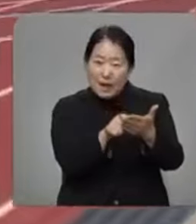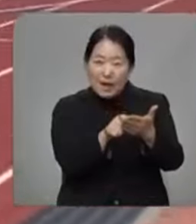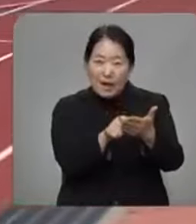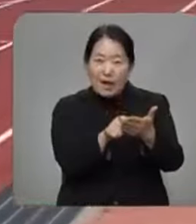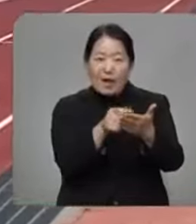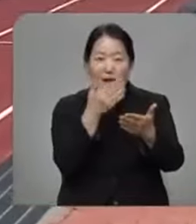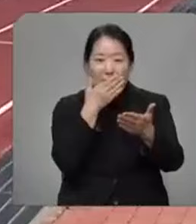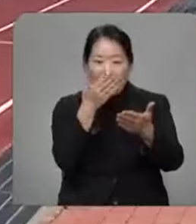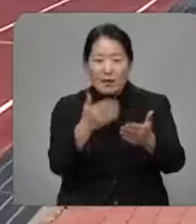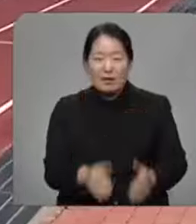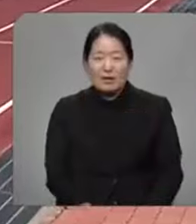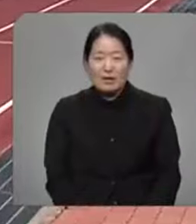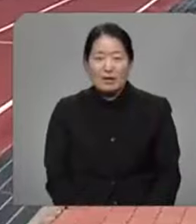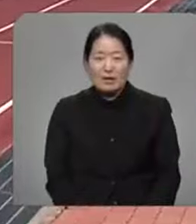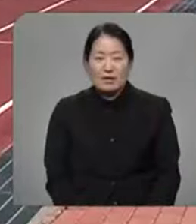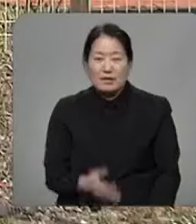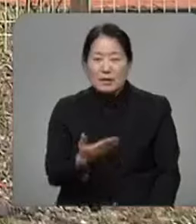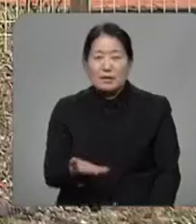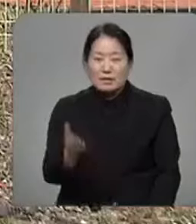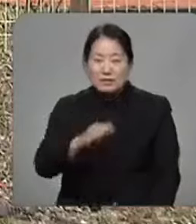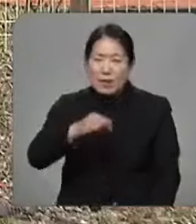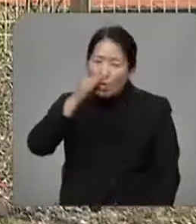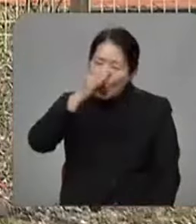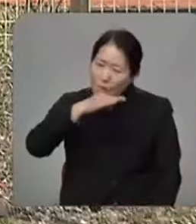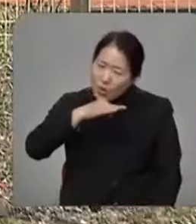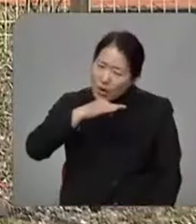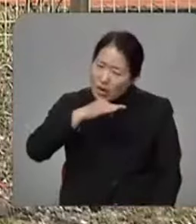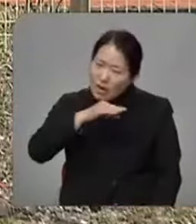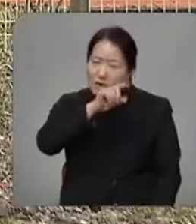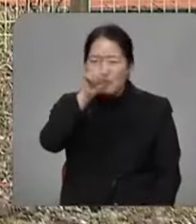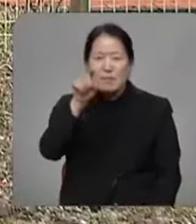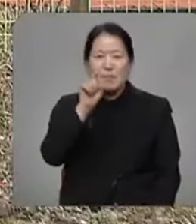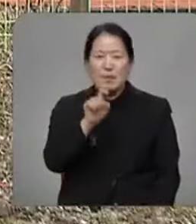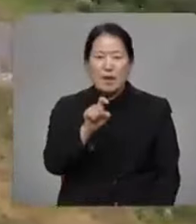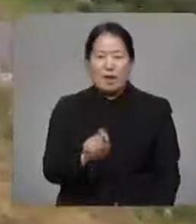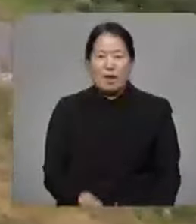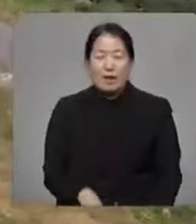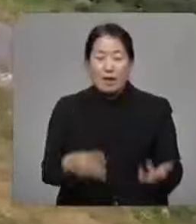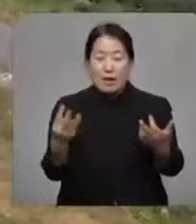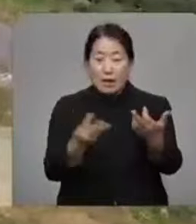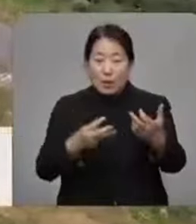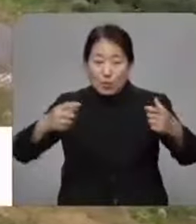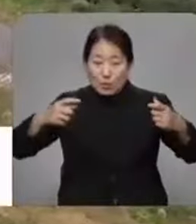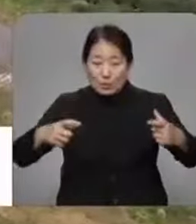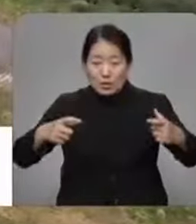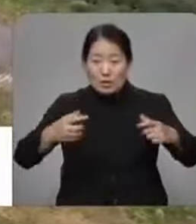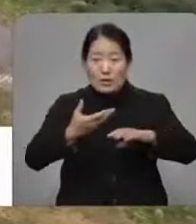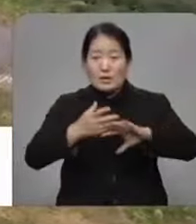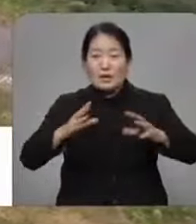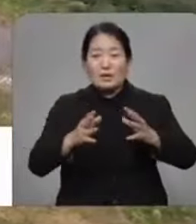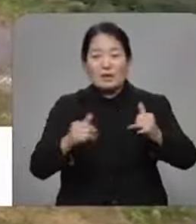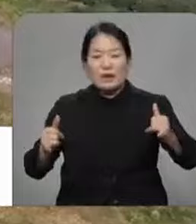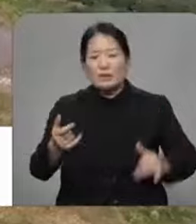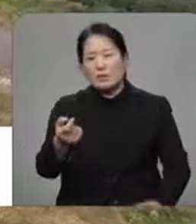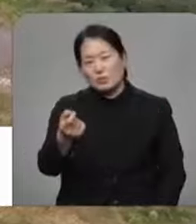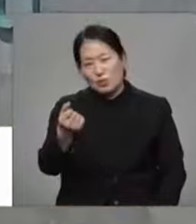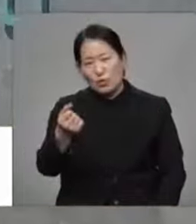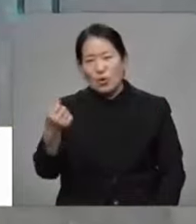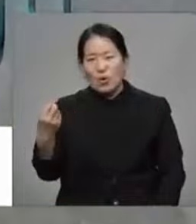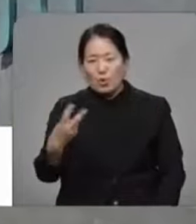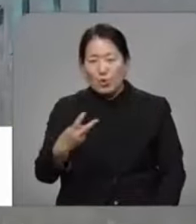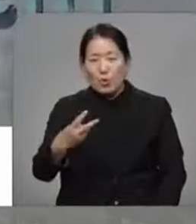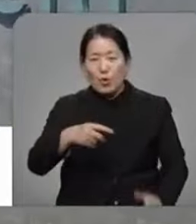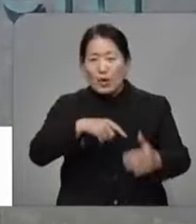겁니다 하지만 효과가 기대에 미칠지는 미니다 강원도엔 외국인 수요 자체가 적은데다 내국인은